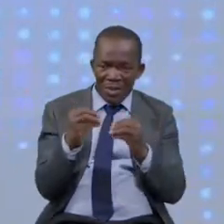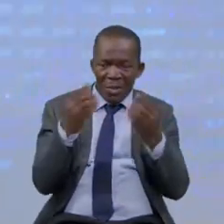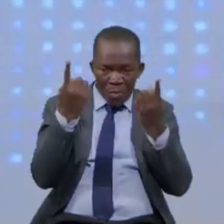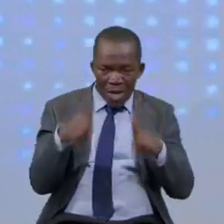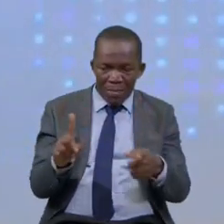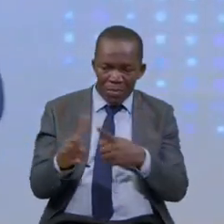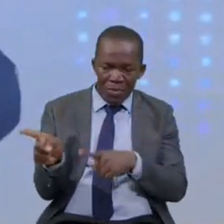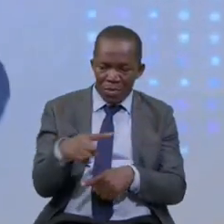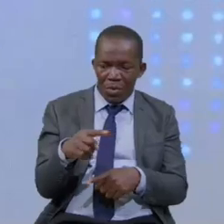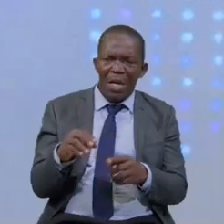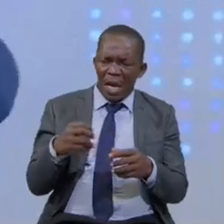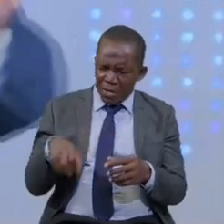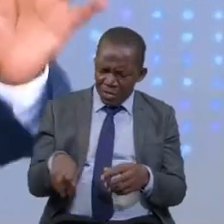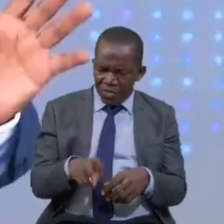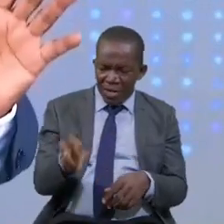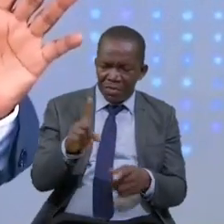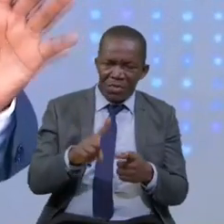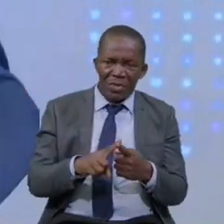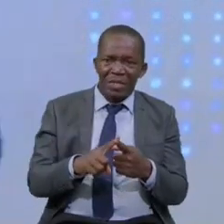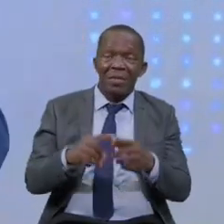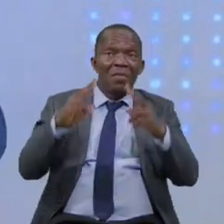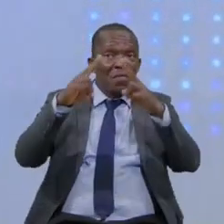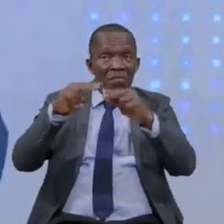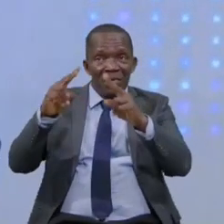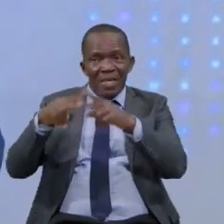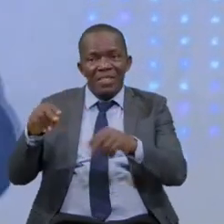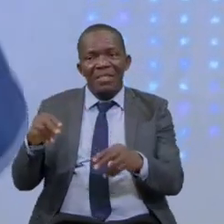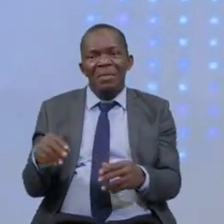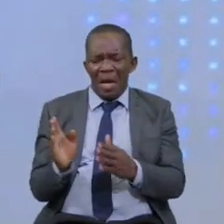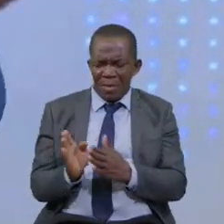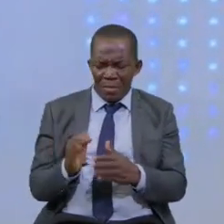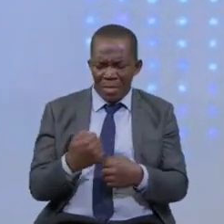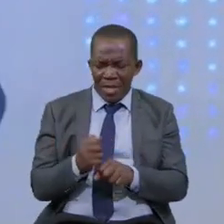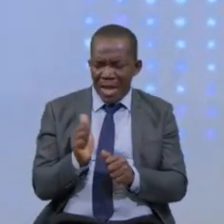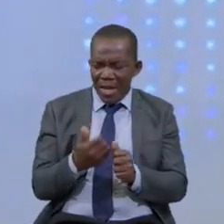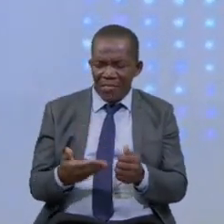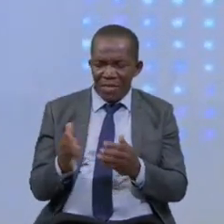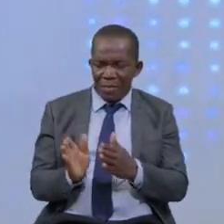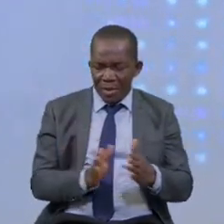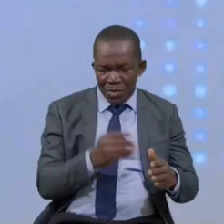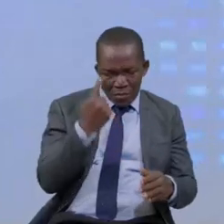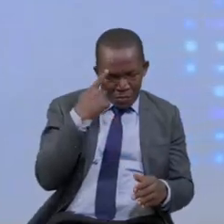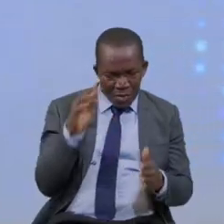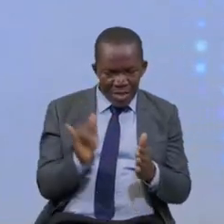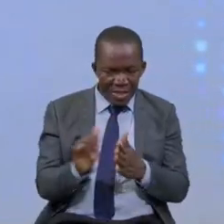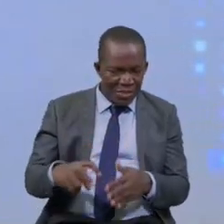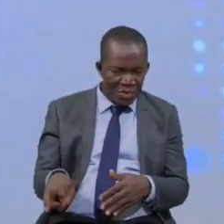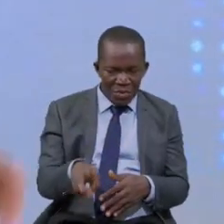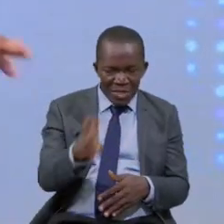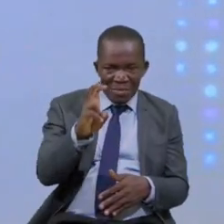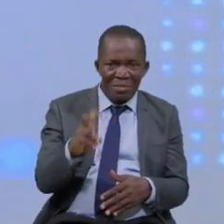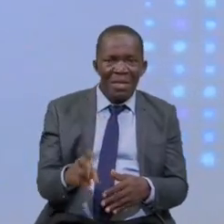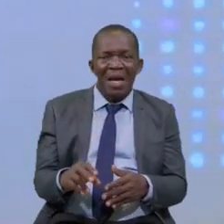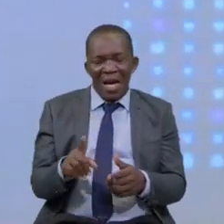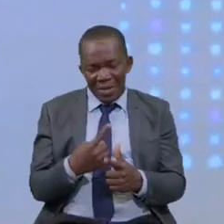après avoir fait toute ta préparation et tu as ramassé tous tes colis et tu as prié, prié, tu as fait toute la grâce. Et si tu ouvres